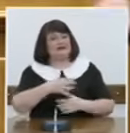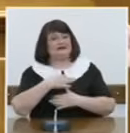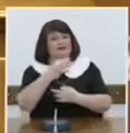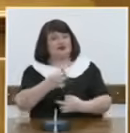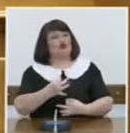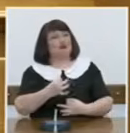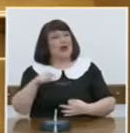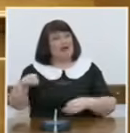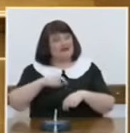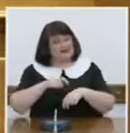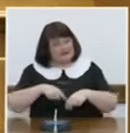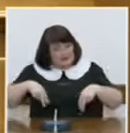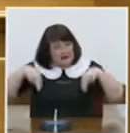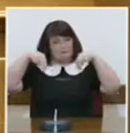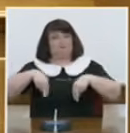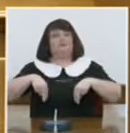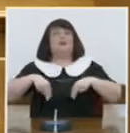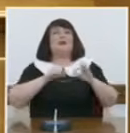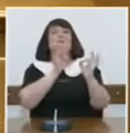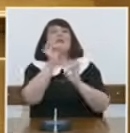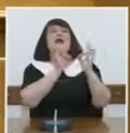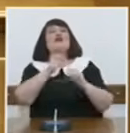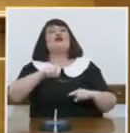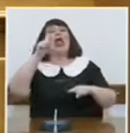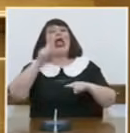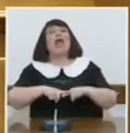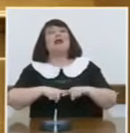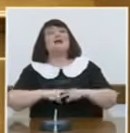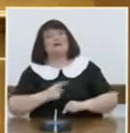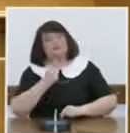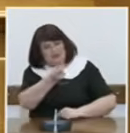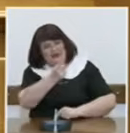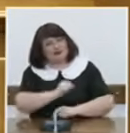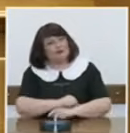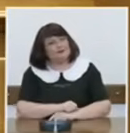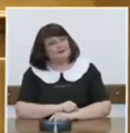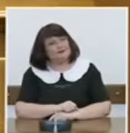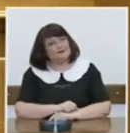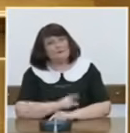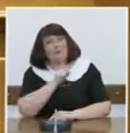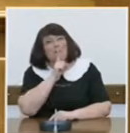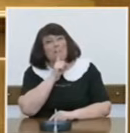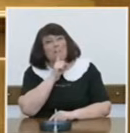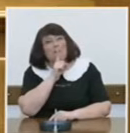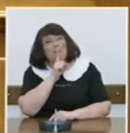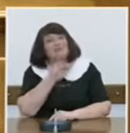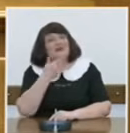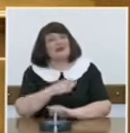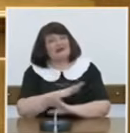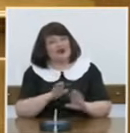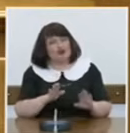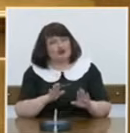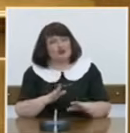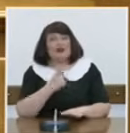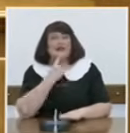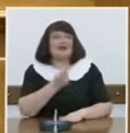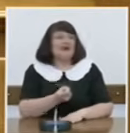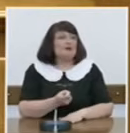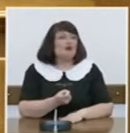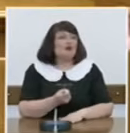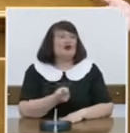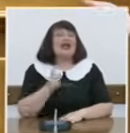πείτε «Η Μακεδονία είναι ελληνική». Δεν θα το πούν. Κλείνοντας να πω το εξής. Βάζετε τον κύριο Δένδια